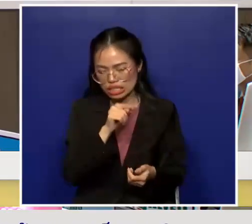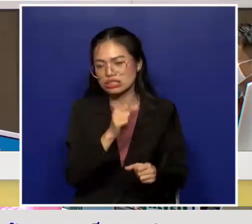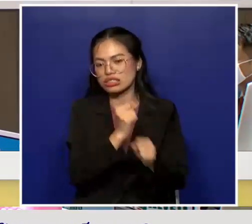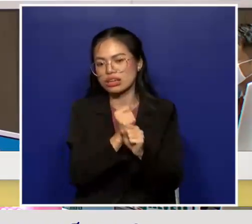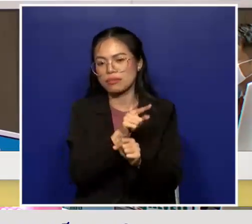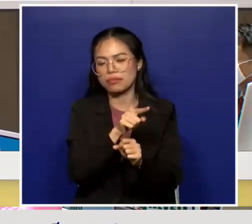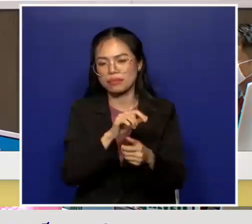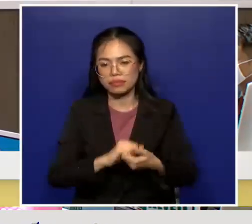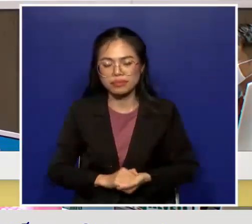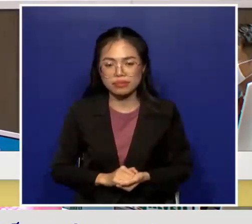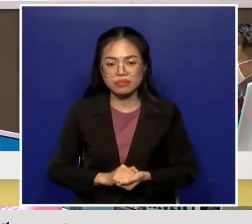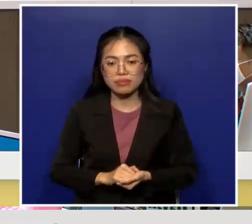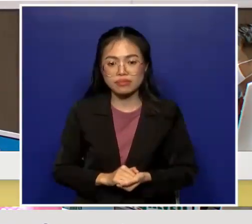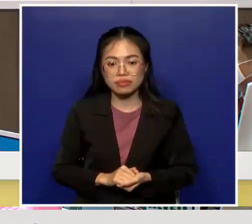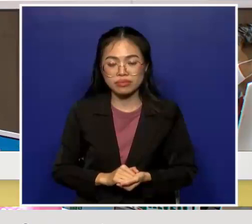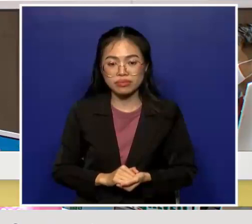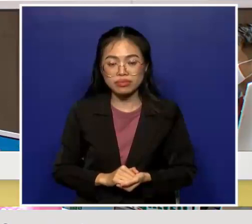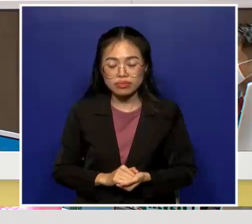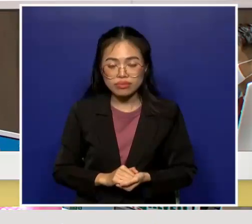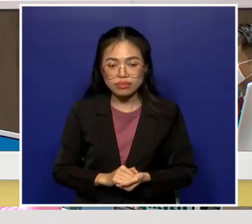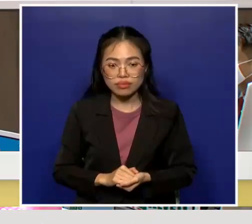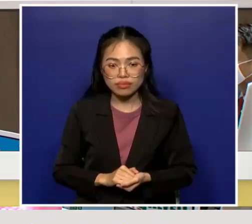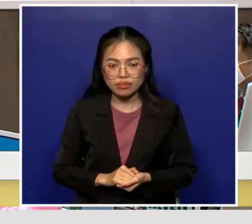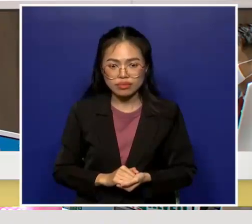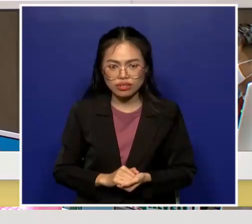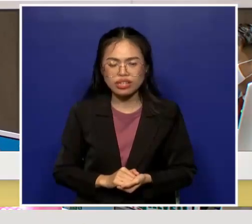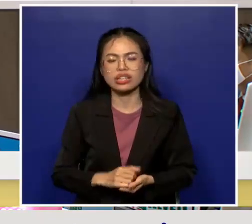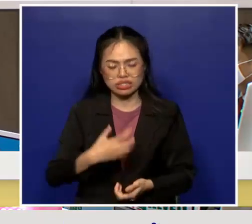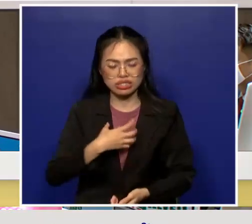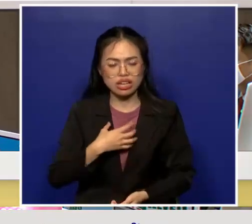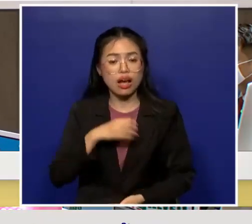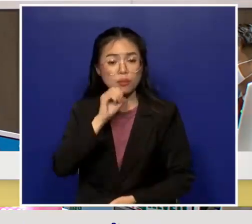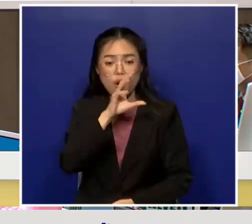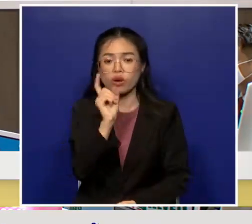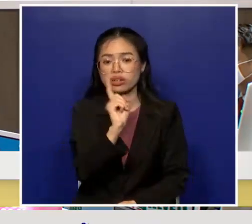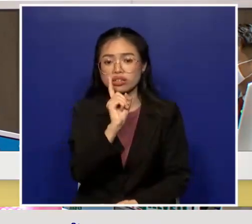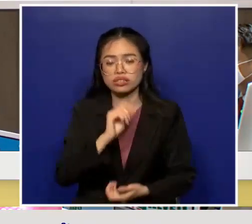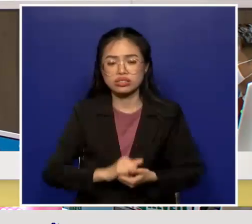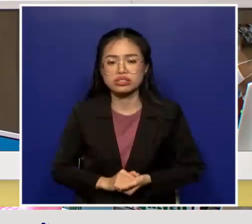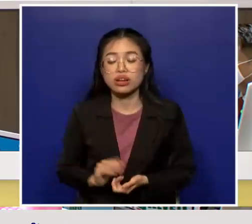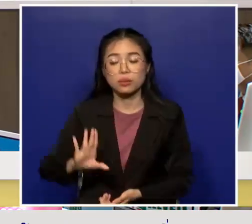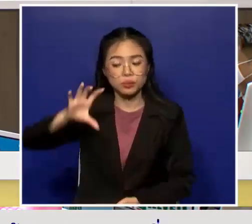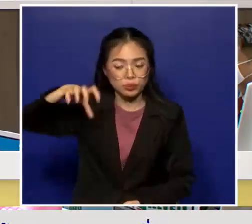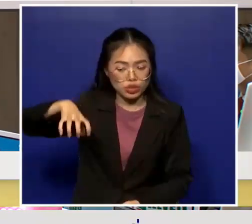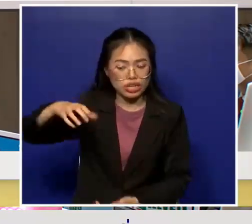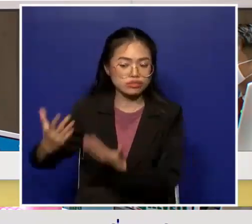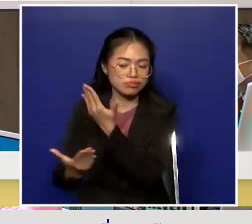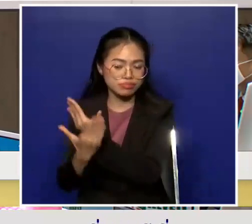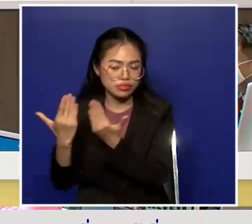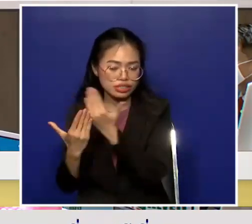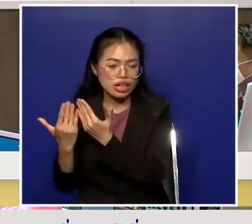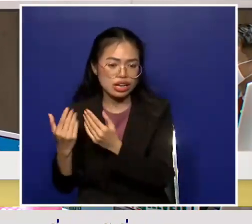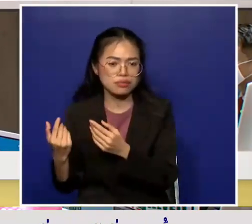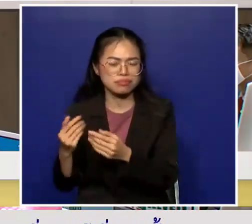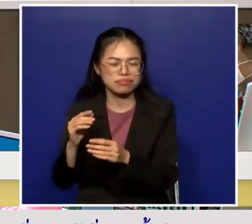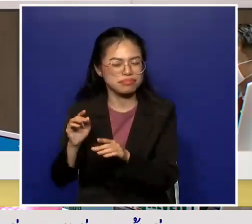ายนี้นะสิ่งที่ผมอยากจะบอกว่าไอ้บริษัทที่ปรึกษาเนี่ยมันมีอยู่ประมาณไม่เกิ